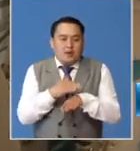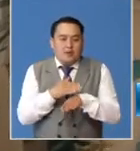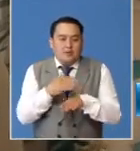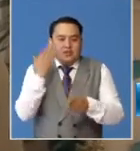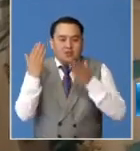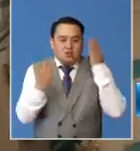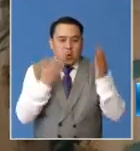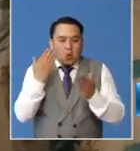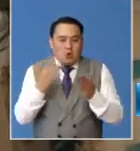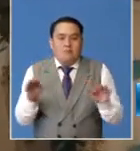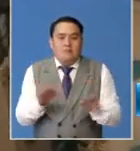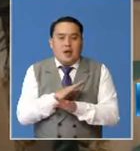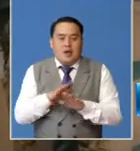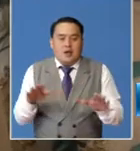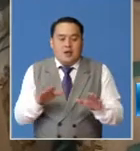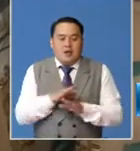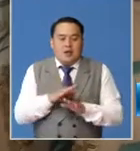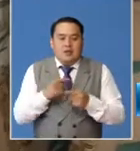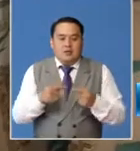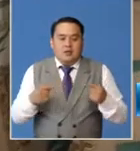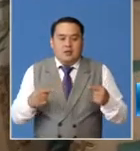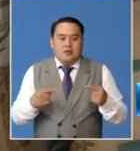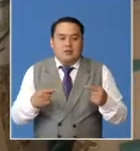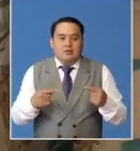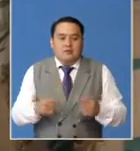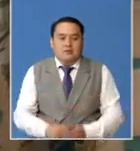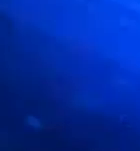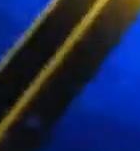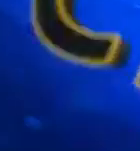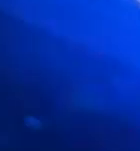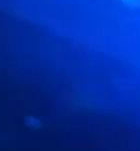Особенно мне нравятся песни «Кызгалдак», «Алтын анашым» и «Мереке».